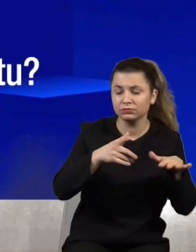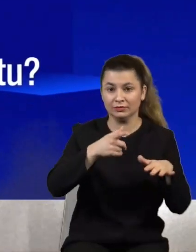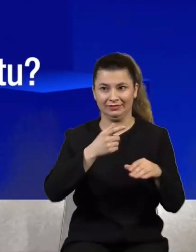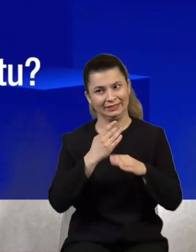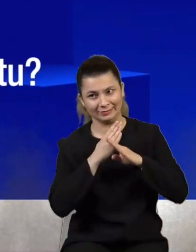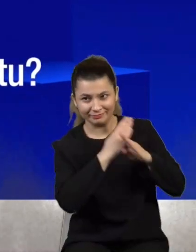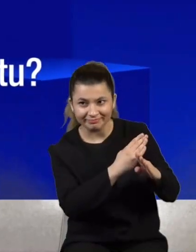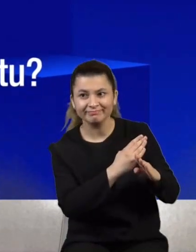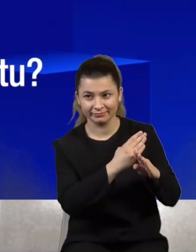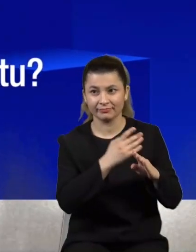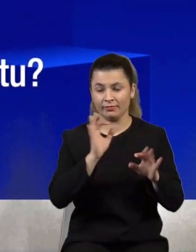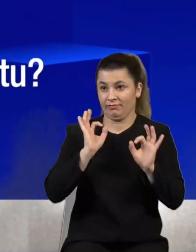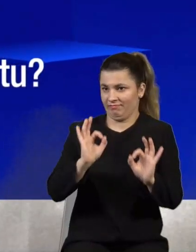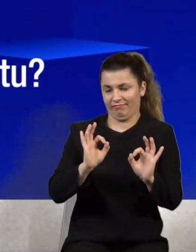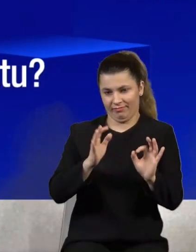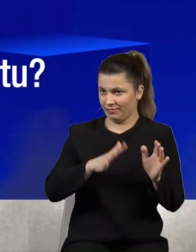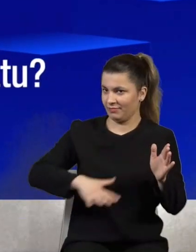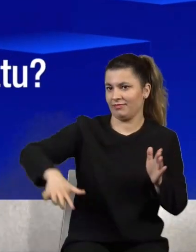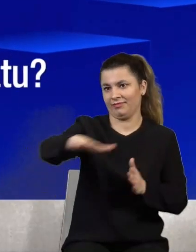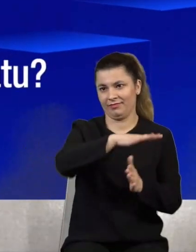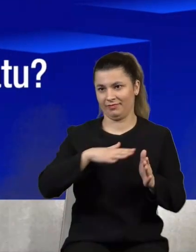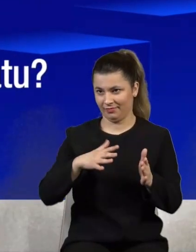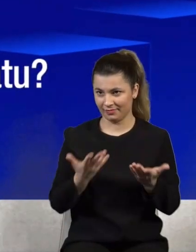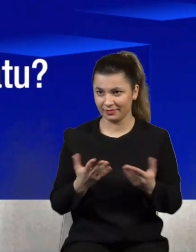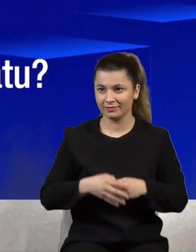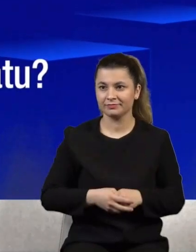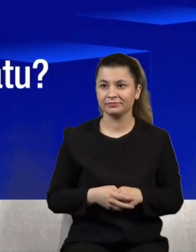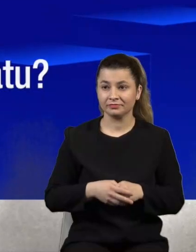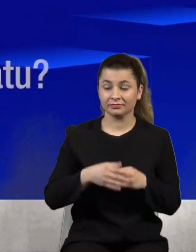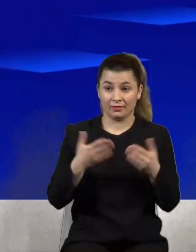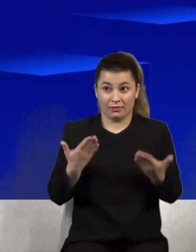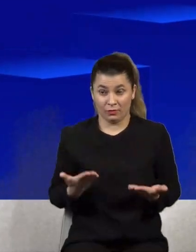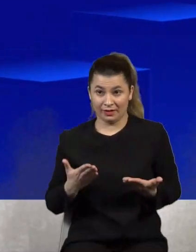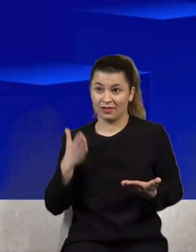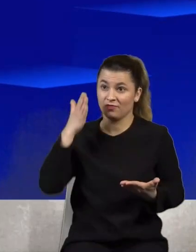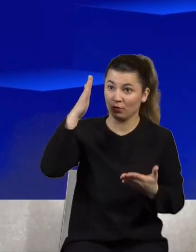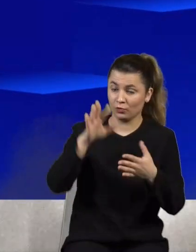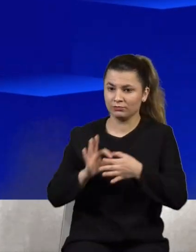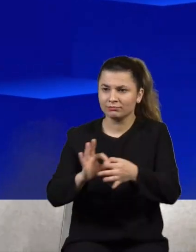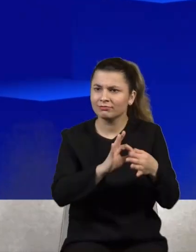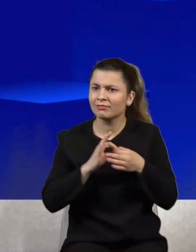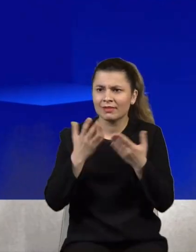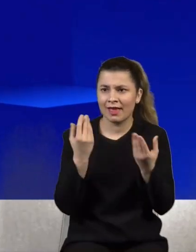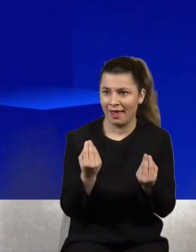obszarze transportu oraz mobilności w obliczu wyzwań związanych z bezpieczeństwem i zmianami klimatu?